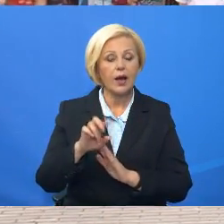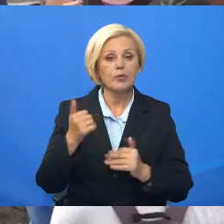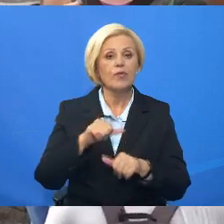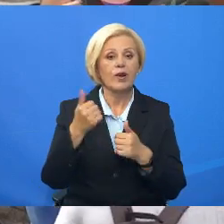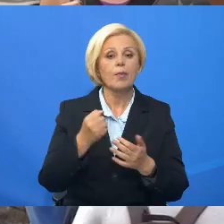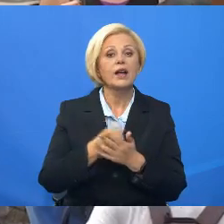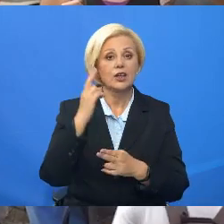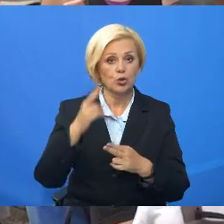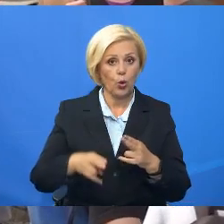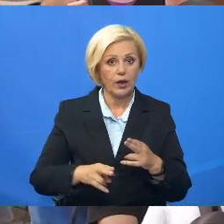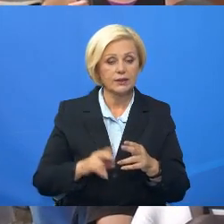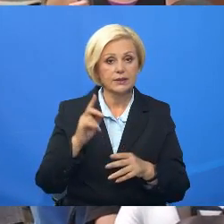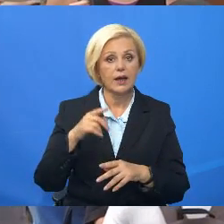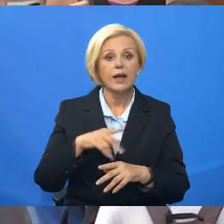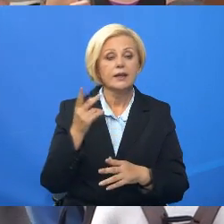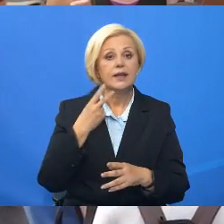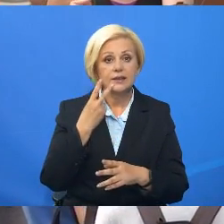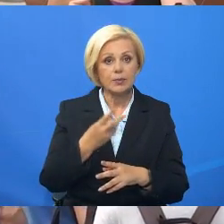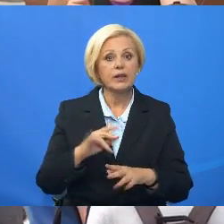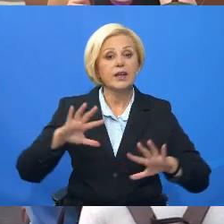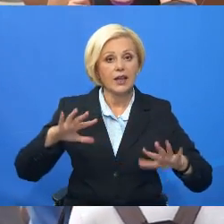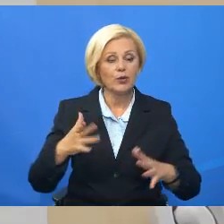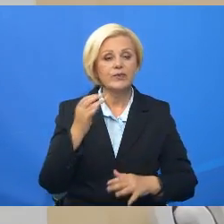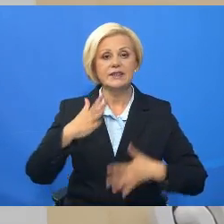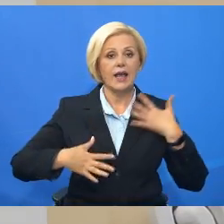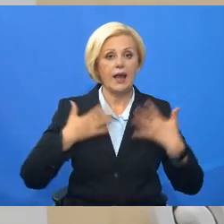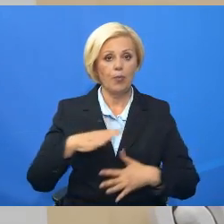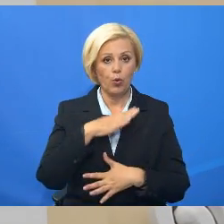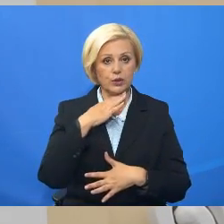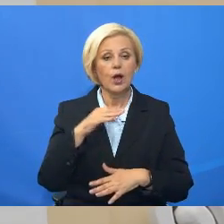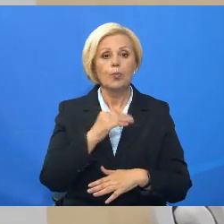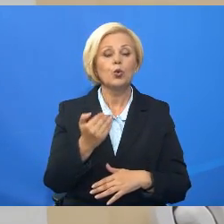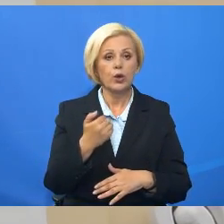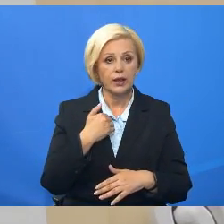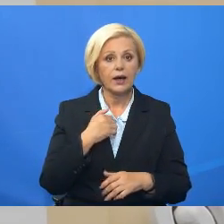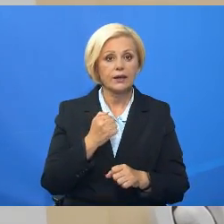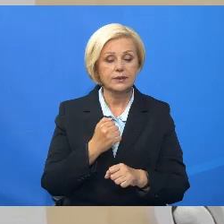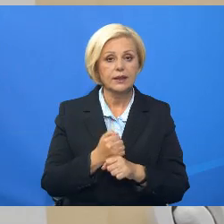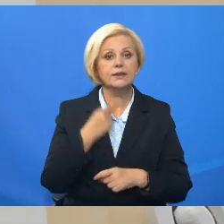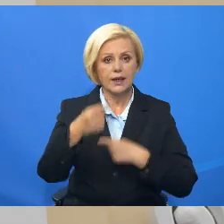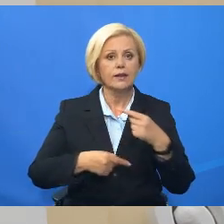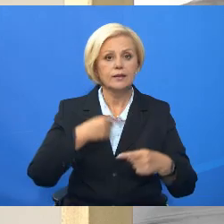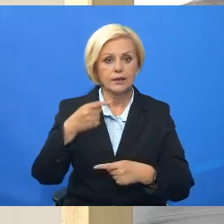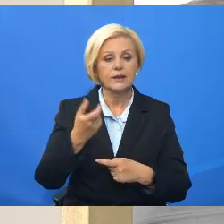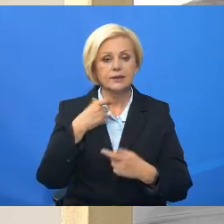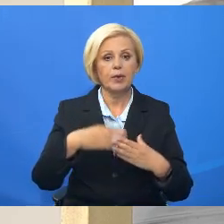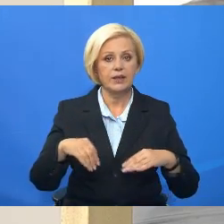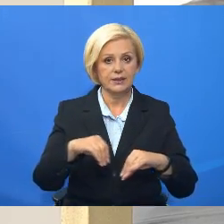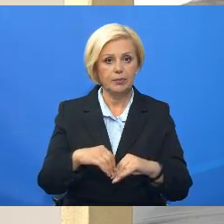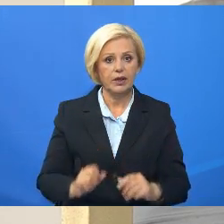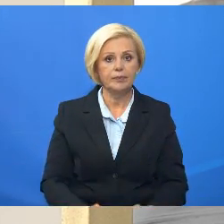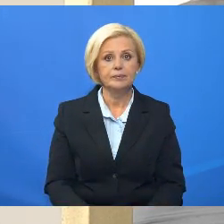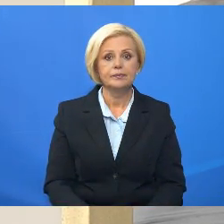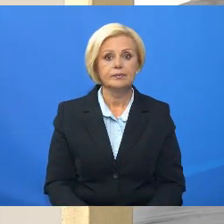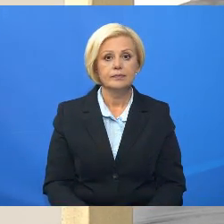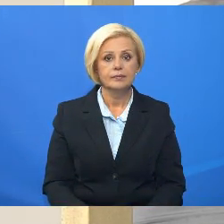канца. Нягледзячы на стомленасць, удзельнікаў перапаўняюць прыемныя эмоцыі. Многія жадаюць зарабіць шэсце традыцыі для сябе і сям'і. Станіслаў Траінскі,